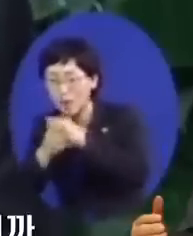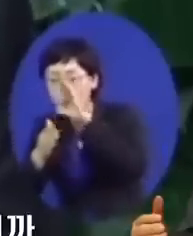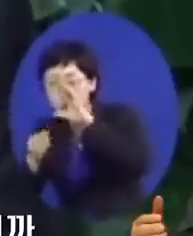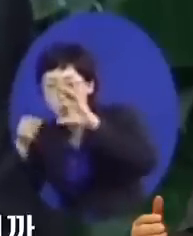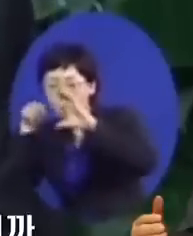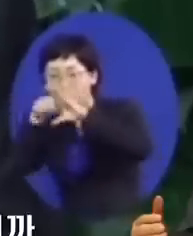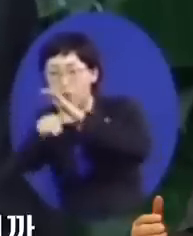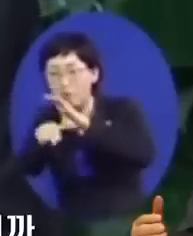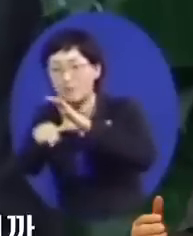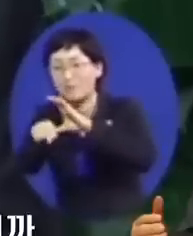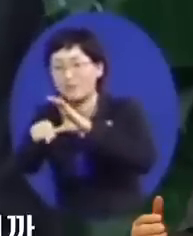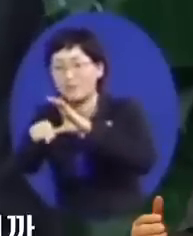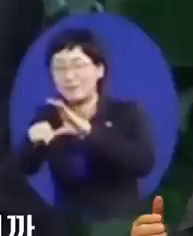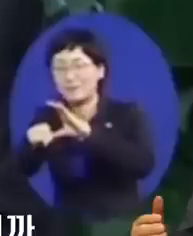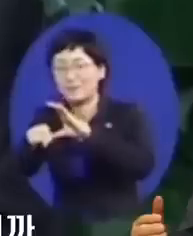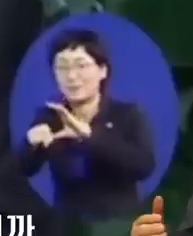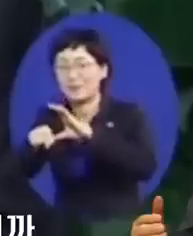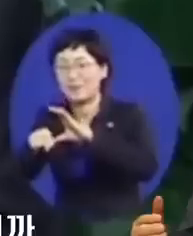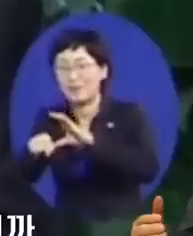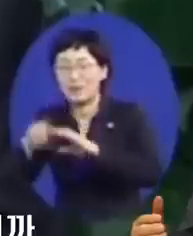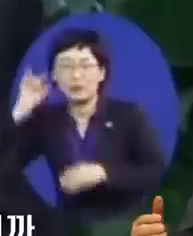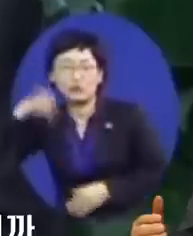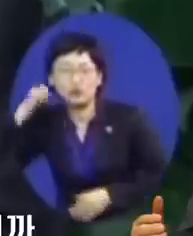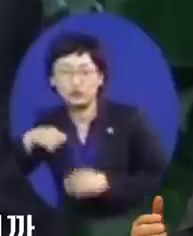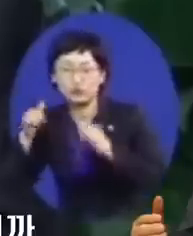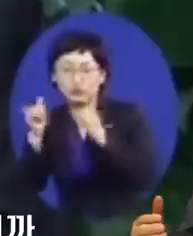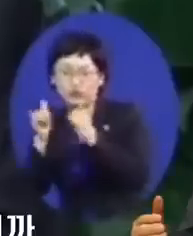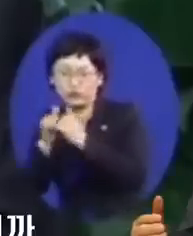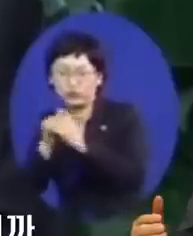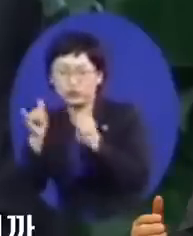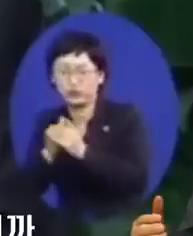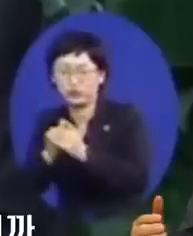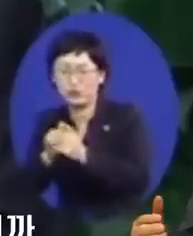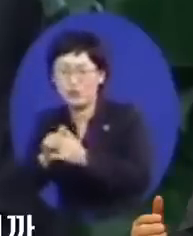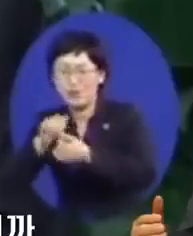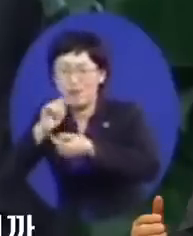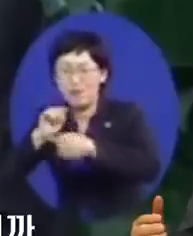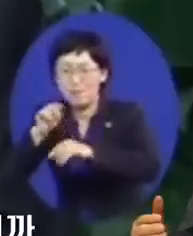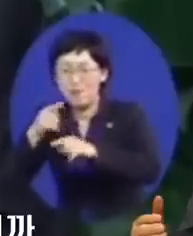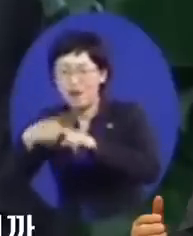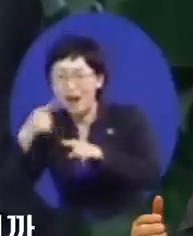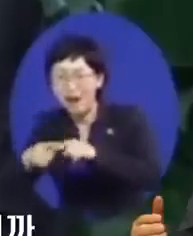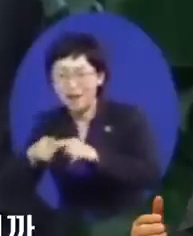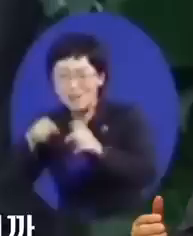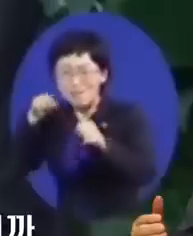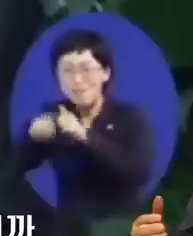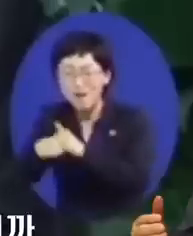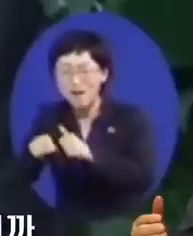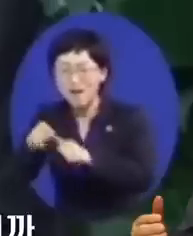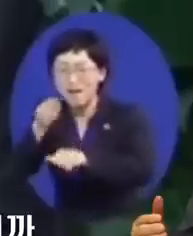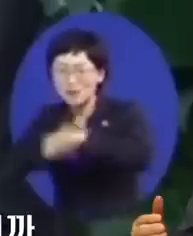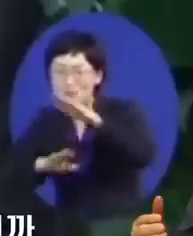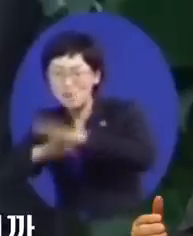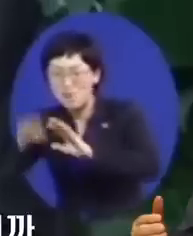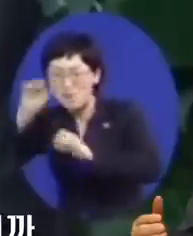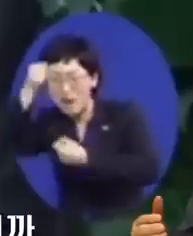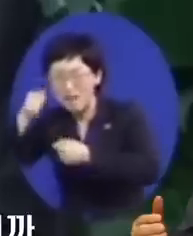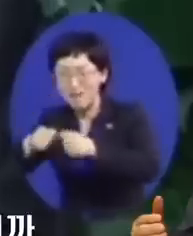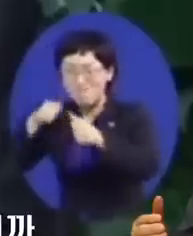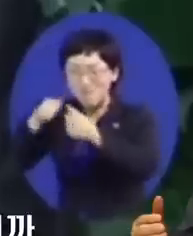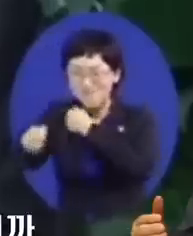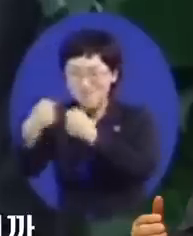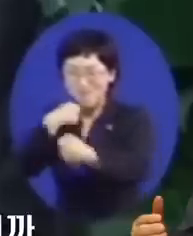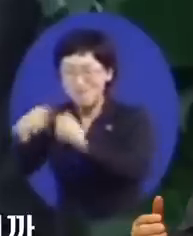뚫고 들어가서 중공군하고 마주쳐서 발로 차고 칼로 찌르고 주먹으로 때리고 밟고